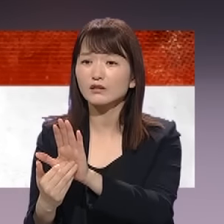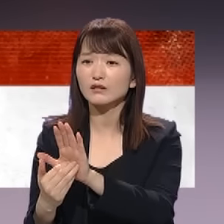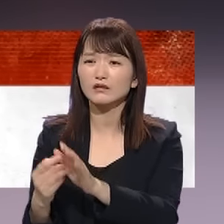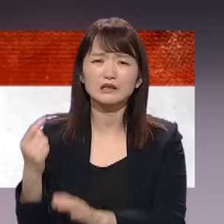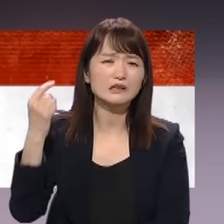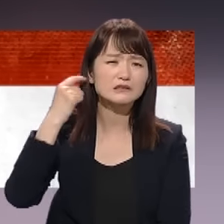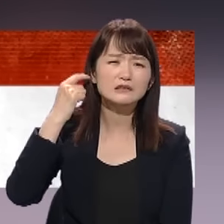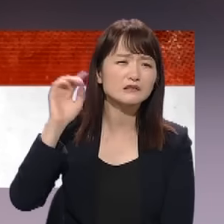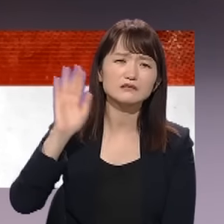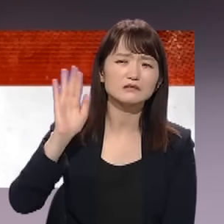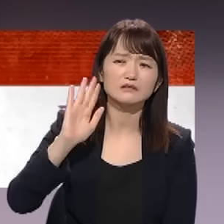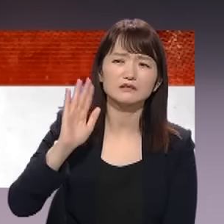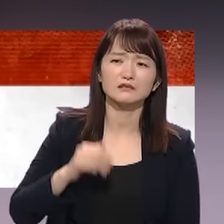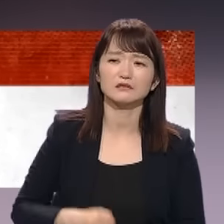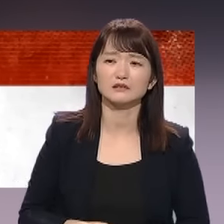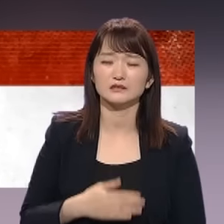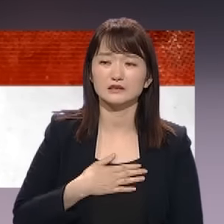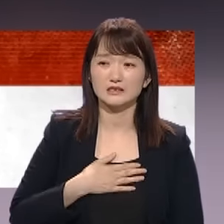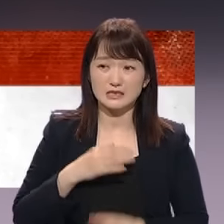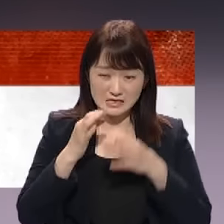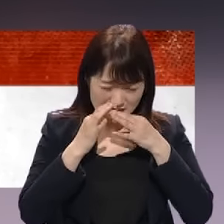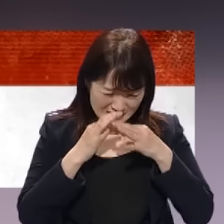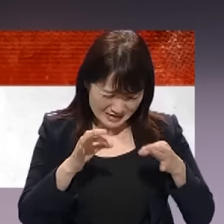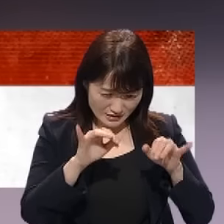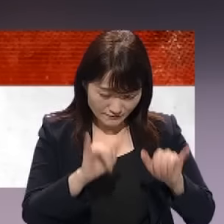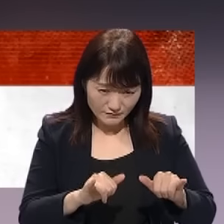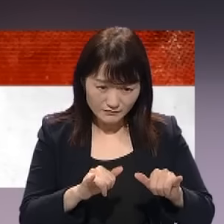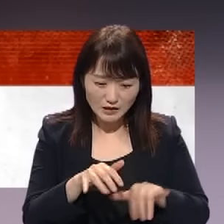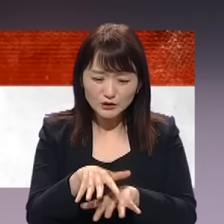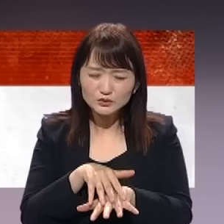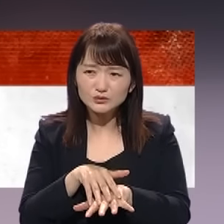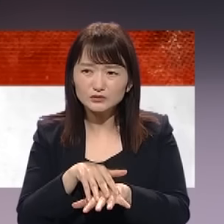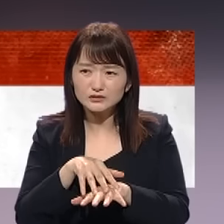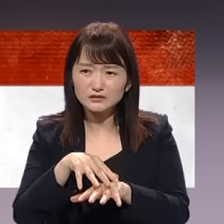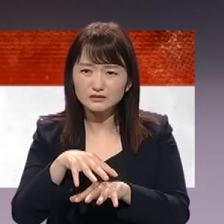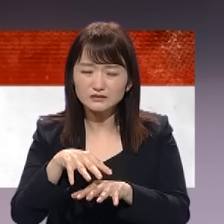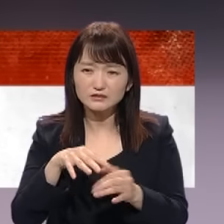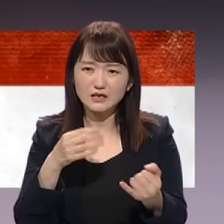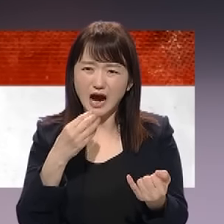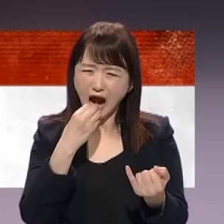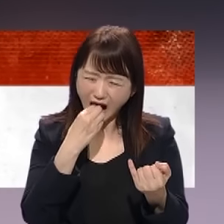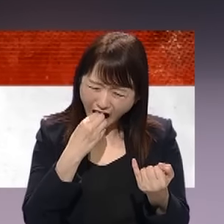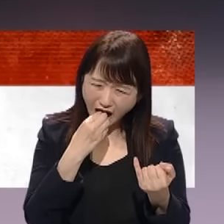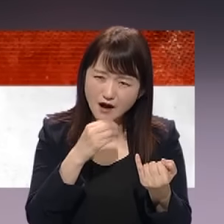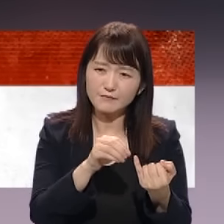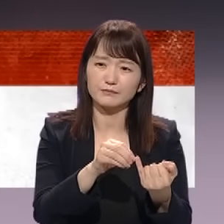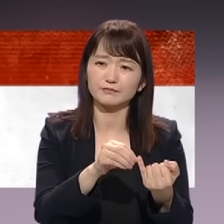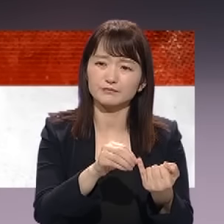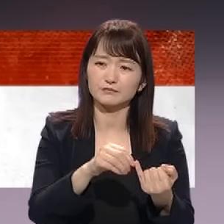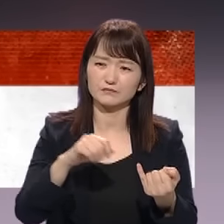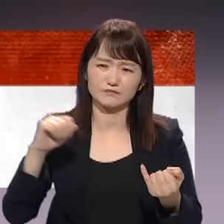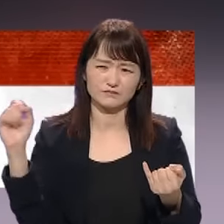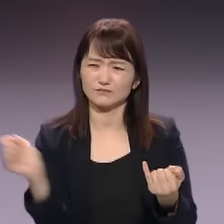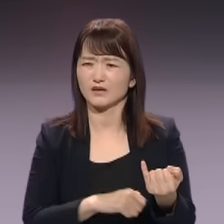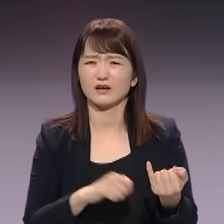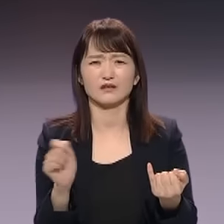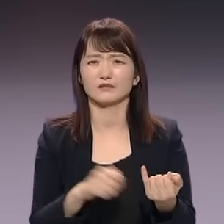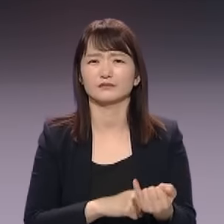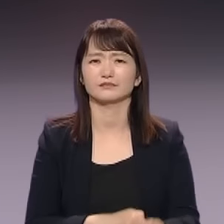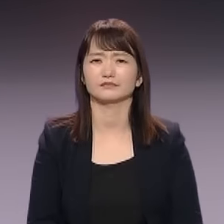들리질 않지 거기는. 내가 아플까봐 수건 있잖아 포대기 같은 거 그걸로 내 입을 감마거나.